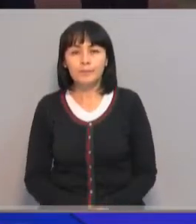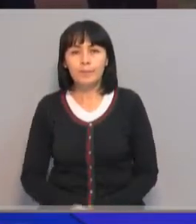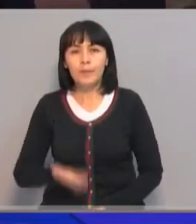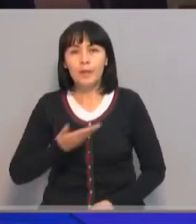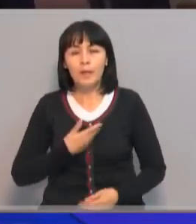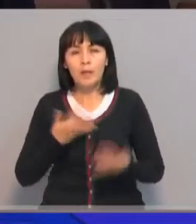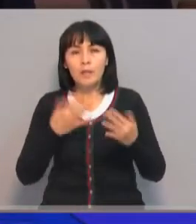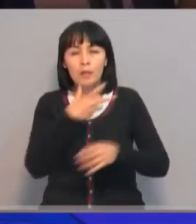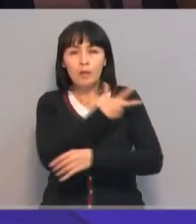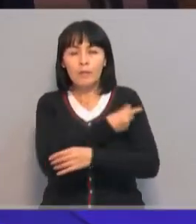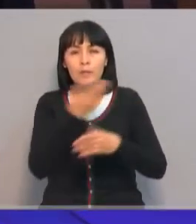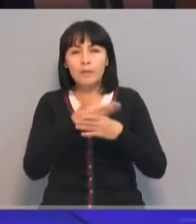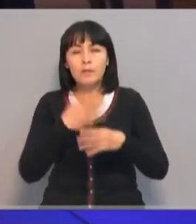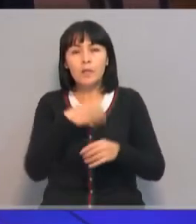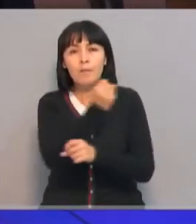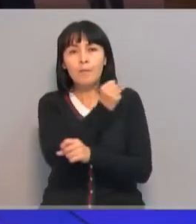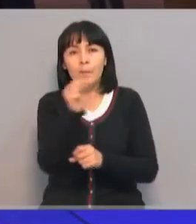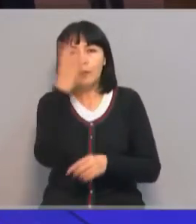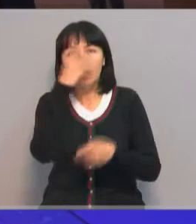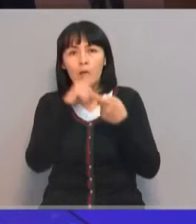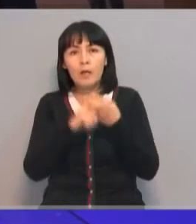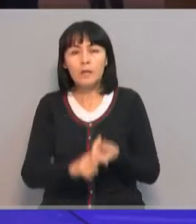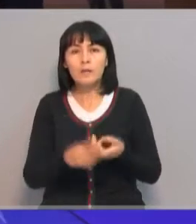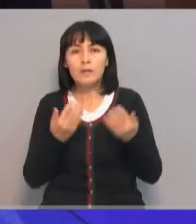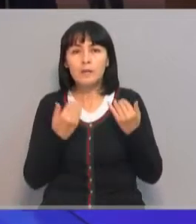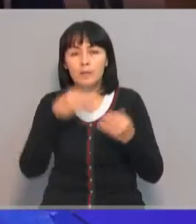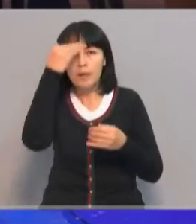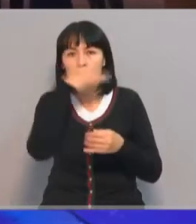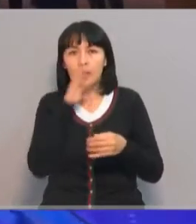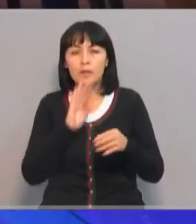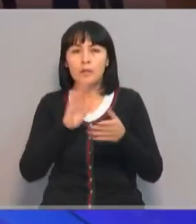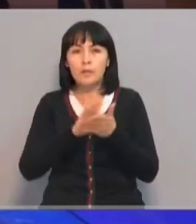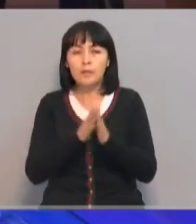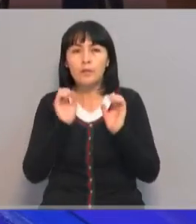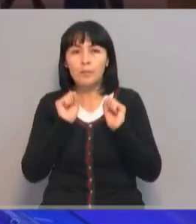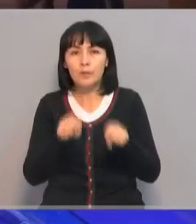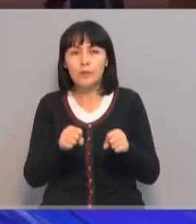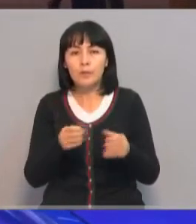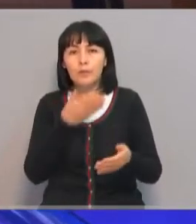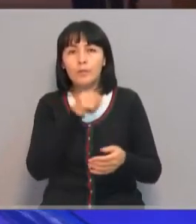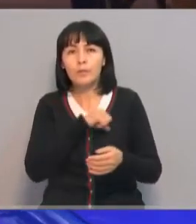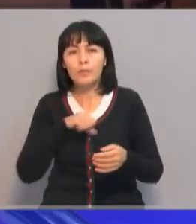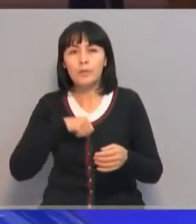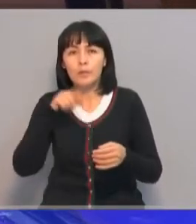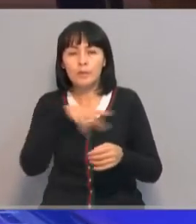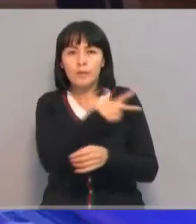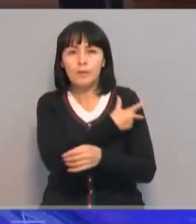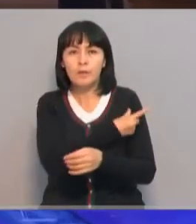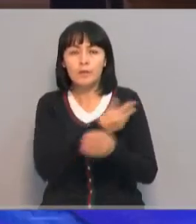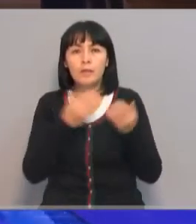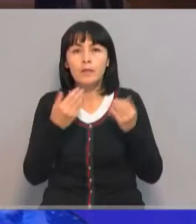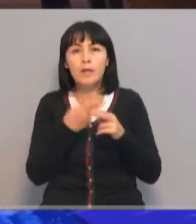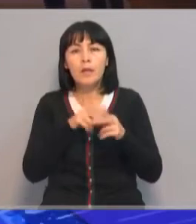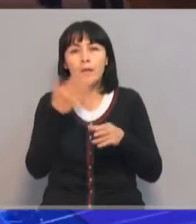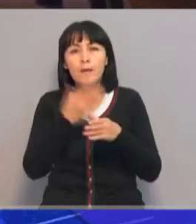«Я считаю, вакцина поможет нам победить коронавирус. Со мной согласны и мои родители. Поэтому они дали свое согласие на мою вакцинацию.